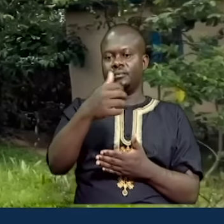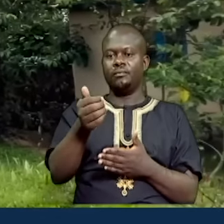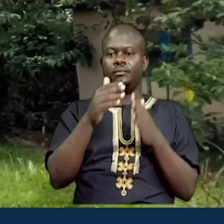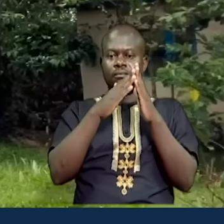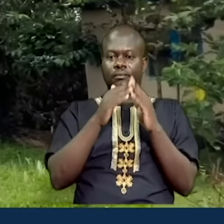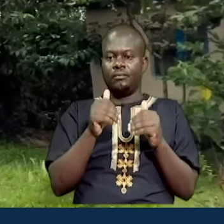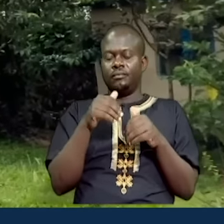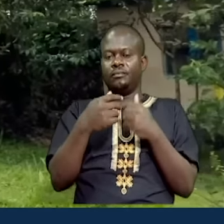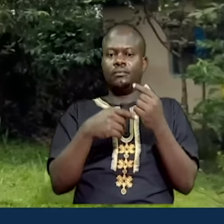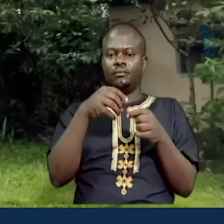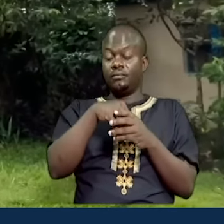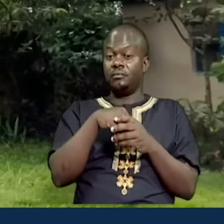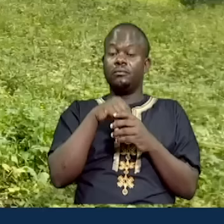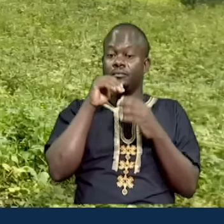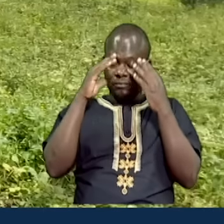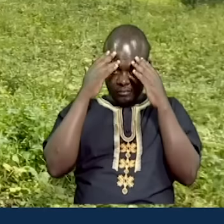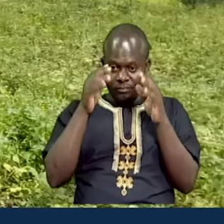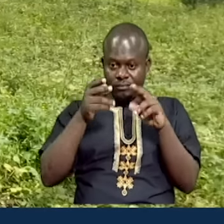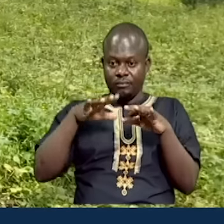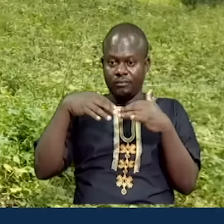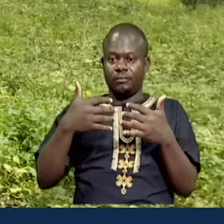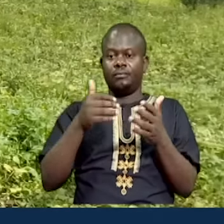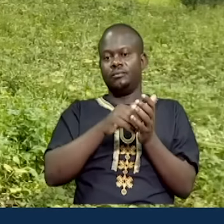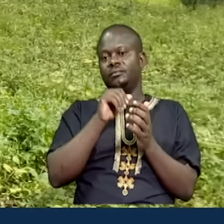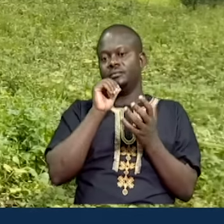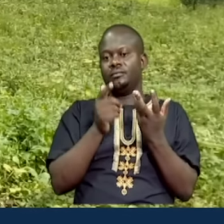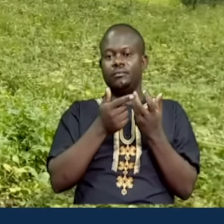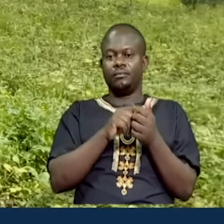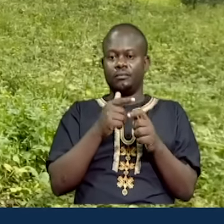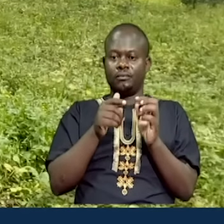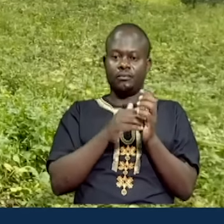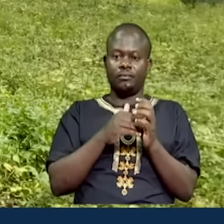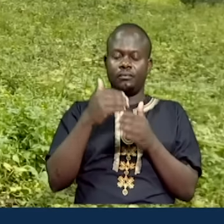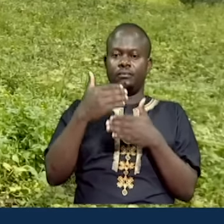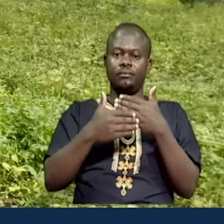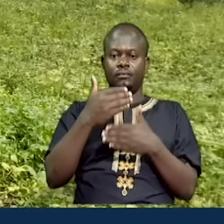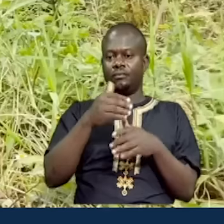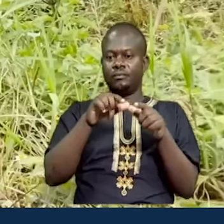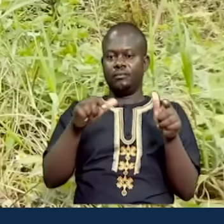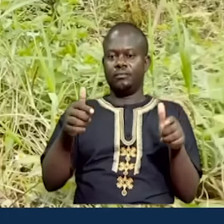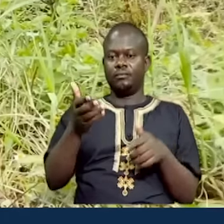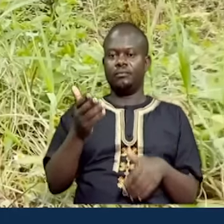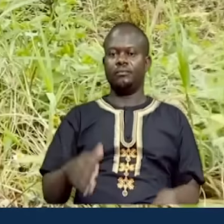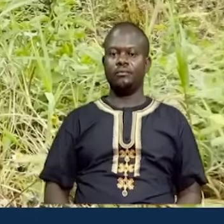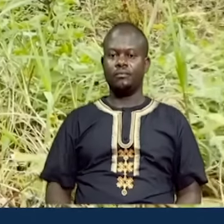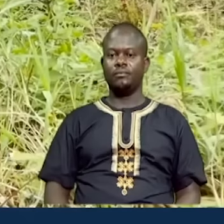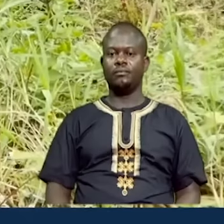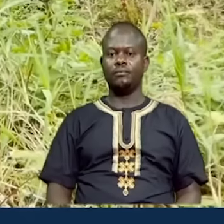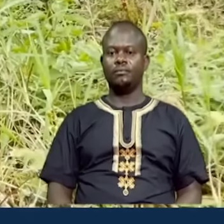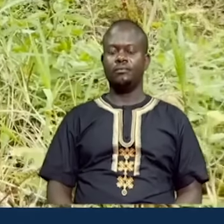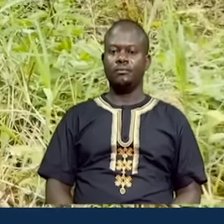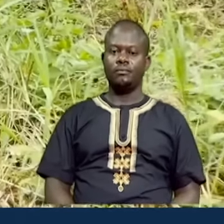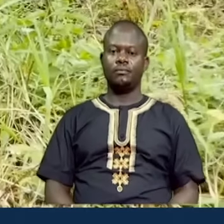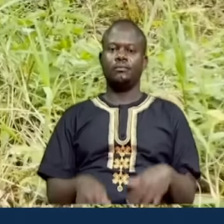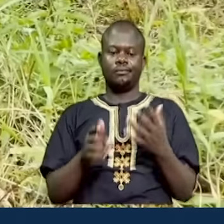nk'inzu bakiri mu gihirahiro ndetse n'abandi batarabarirwa kandi bari mu mbago z'iyi stade baratubariye ariko